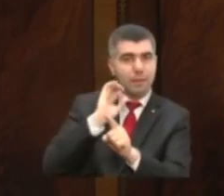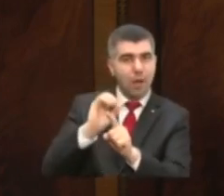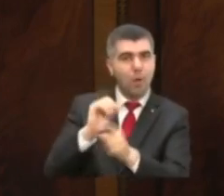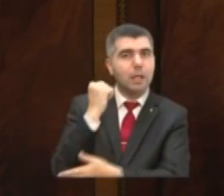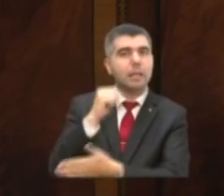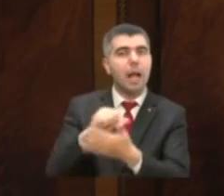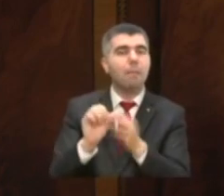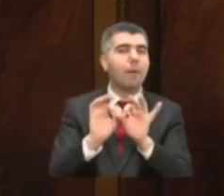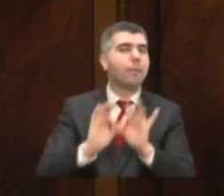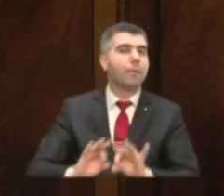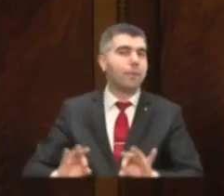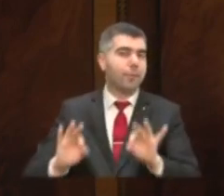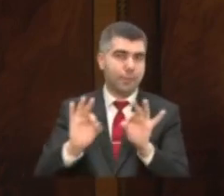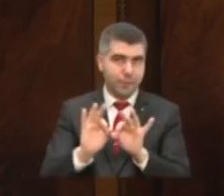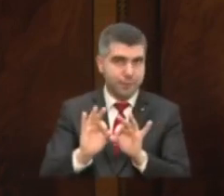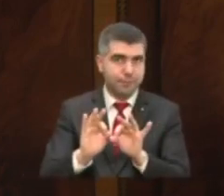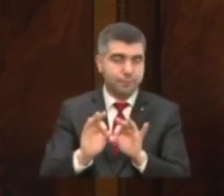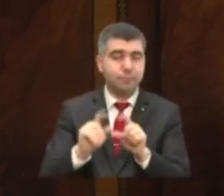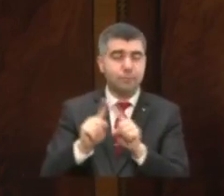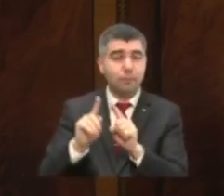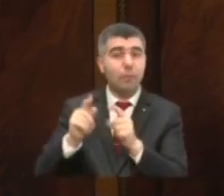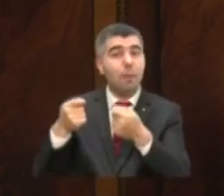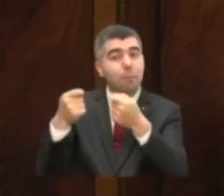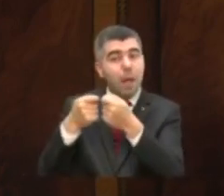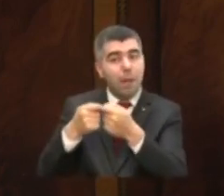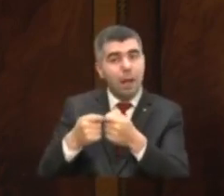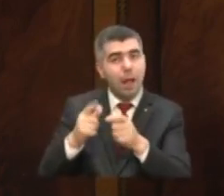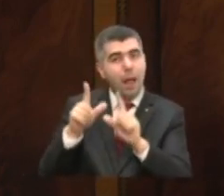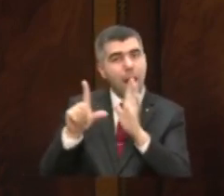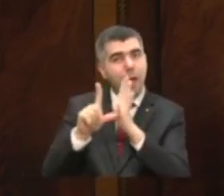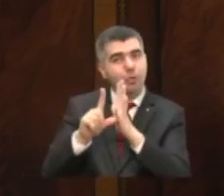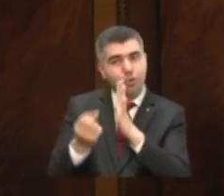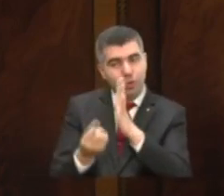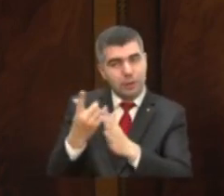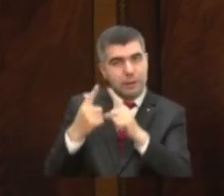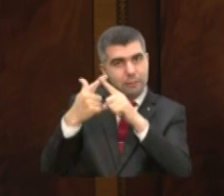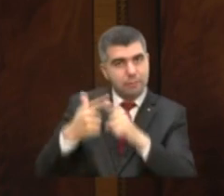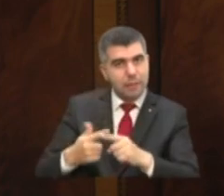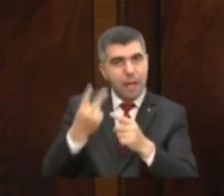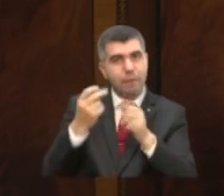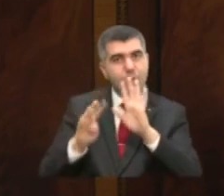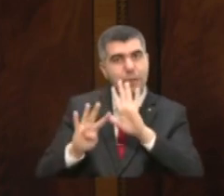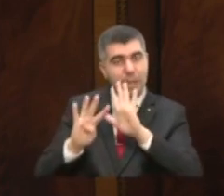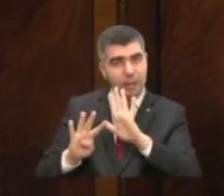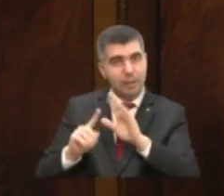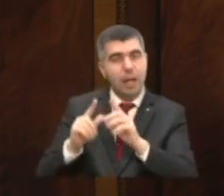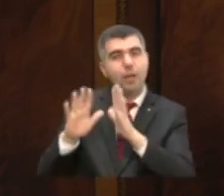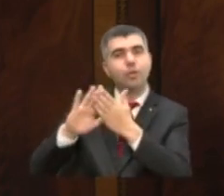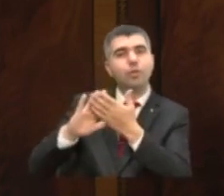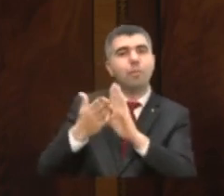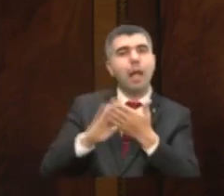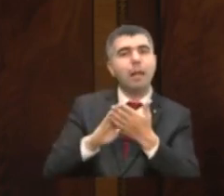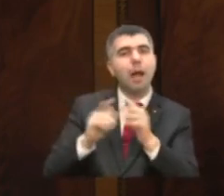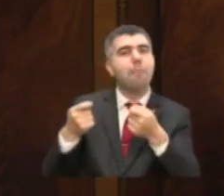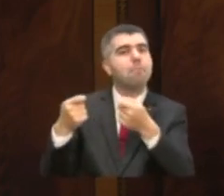المغرب كيتم هذا التحفيز ديال الجمعيات، وهذا شيء مهم جدا سنة 2018. وأيضا